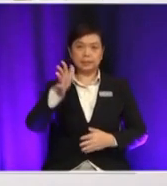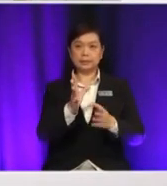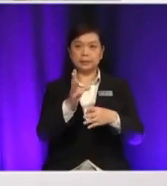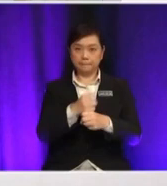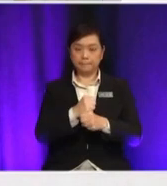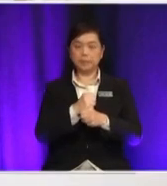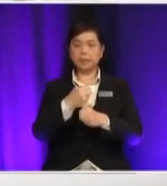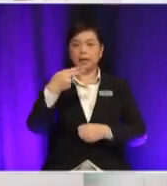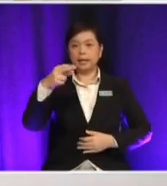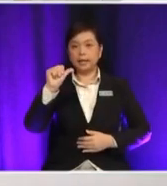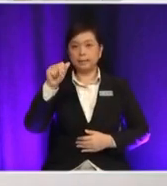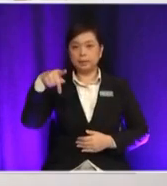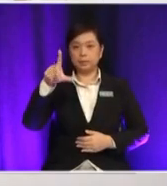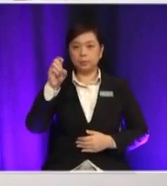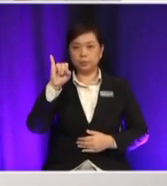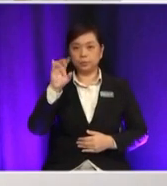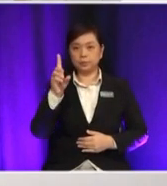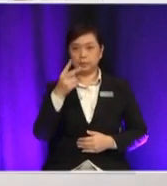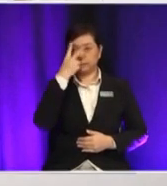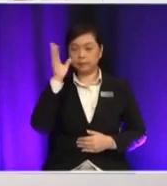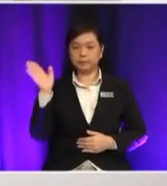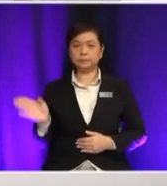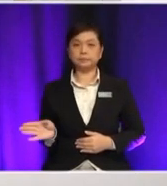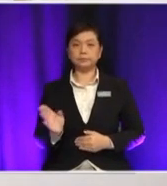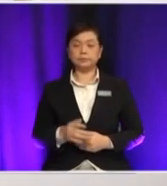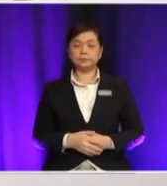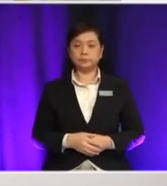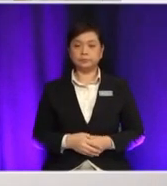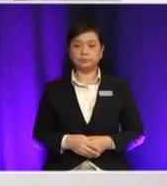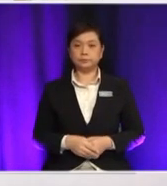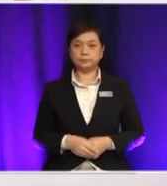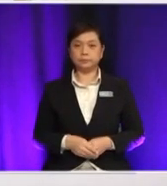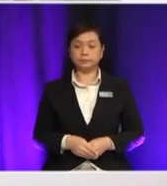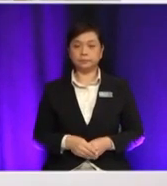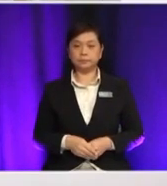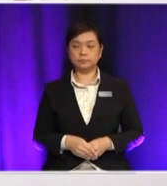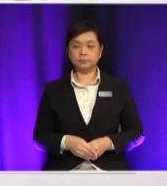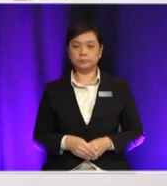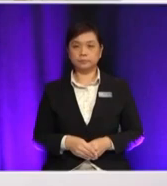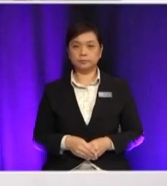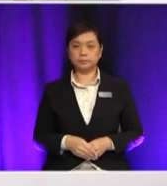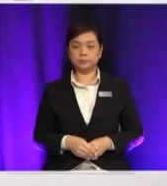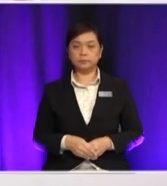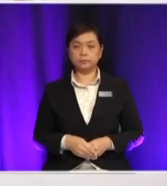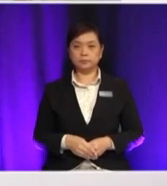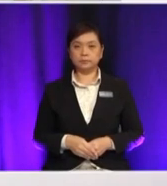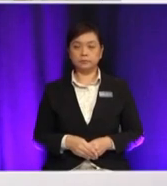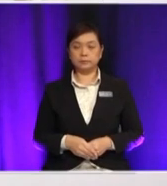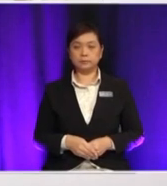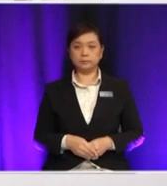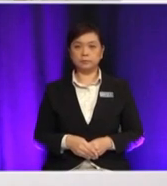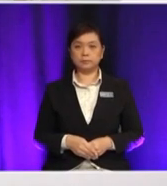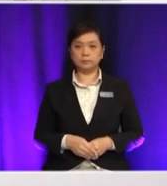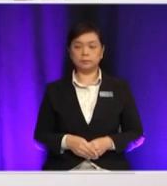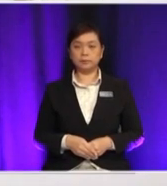Oke kita akan mendapat haploid kalau ibu akan membentuk